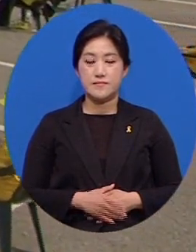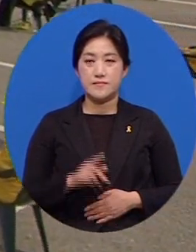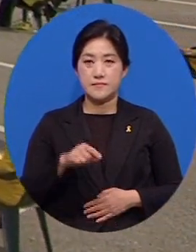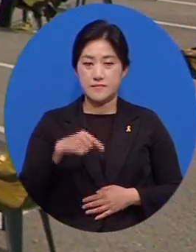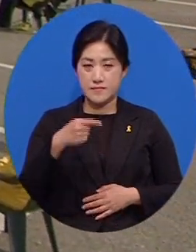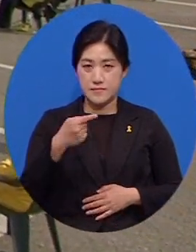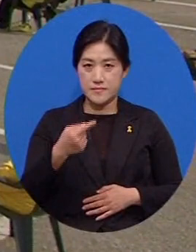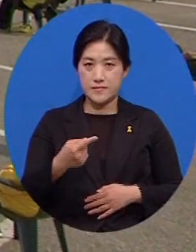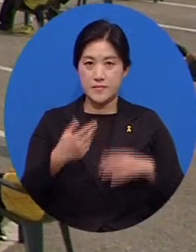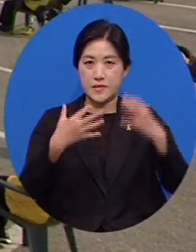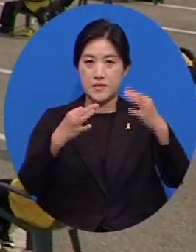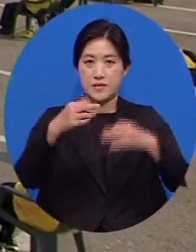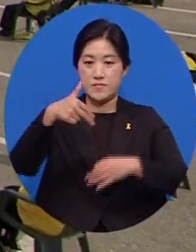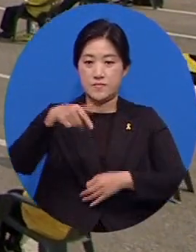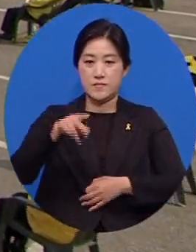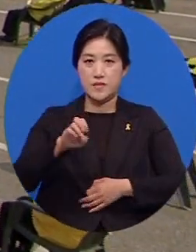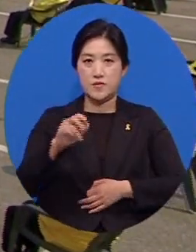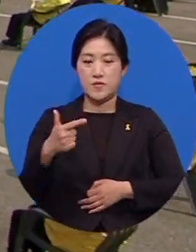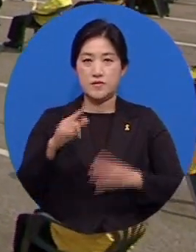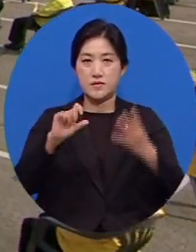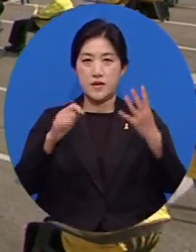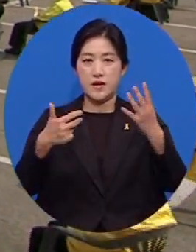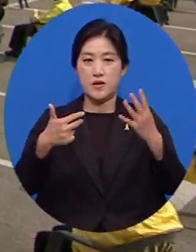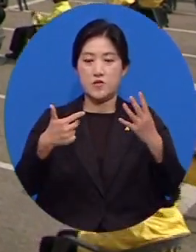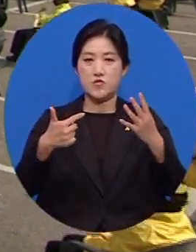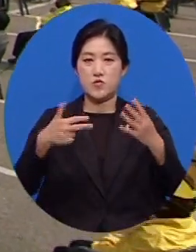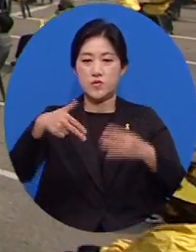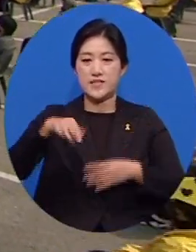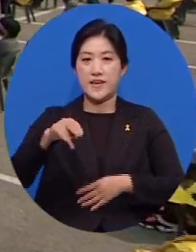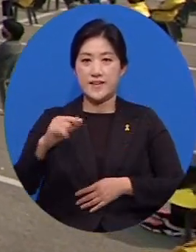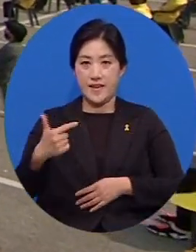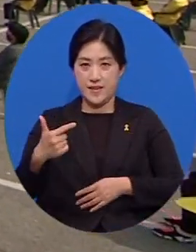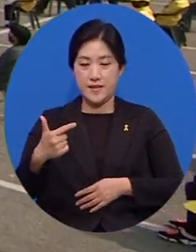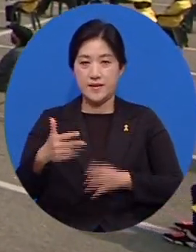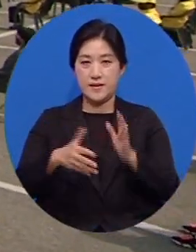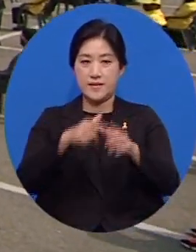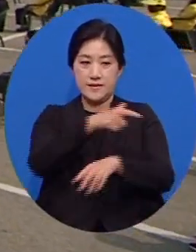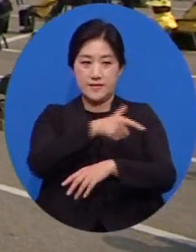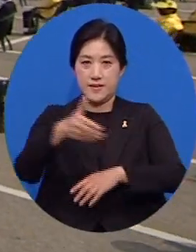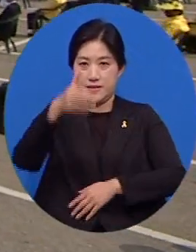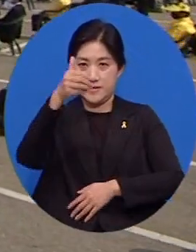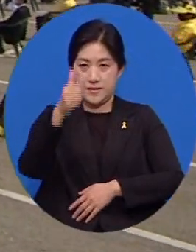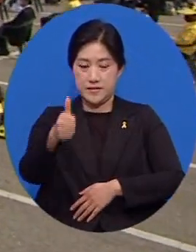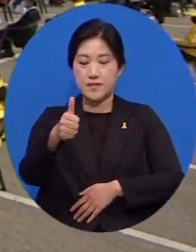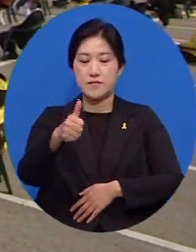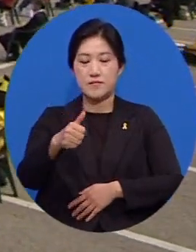다음은 김정헌 4.16 재단 이사장님께서 추도사를 해주시겠습니다.